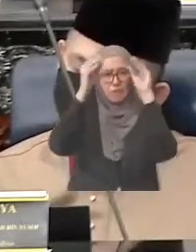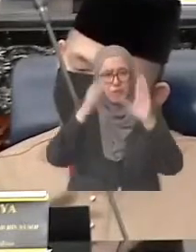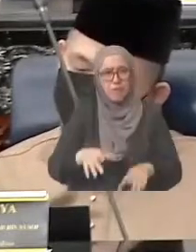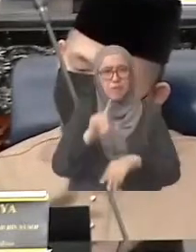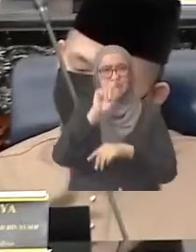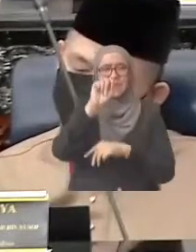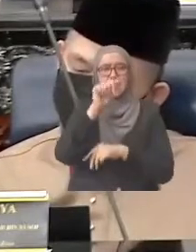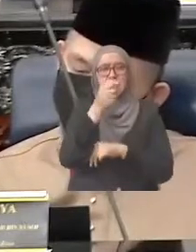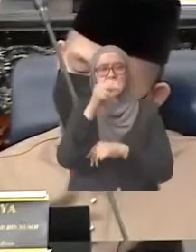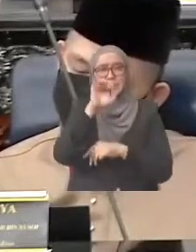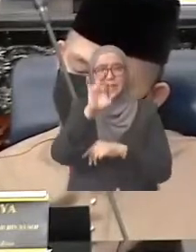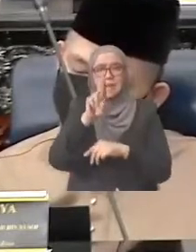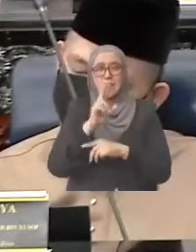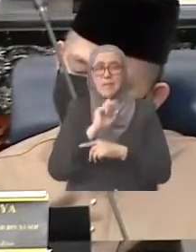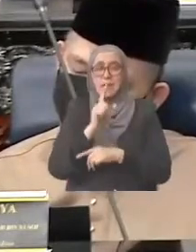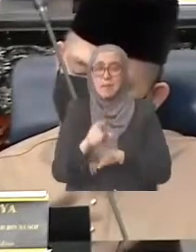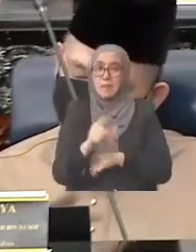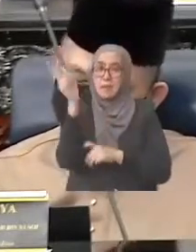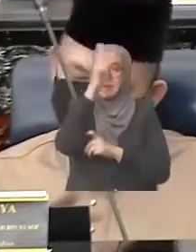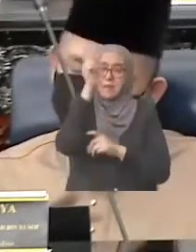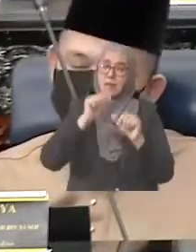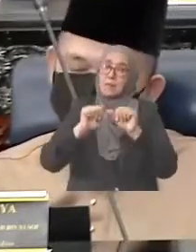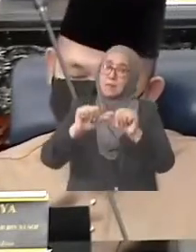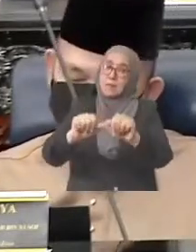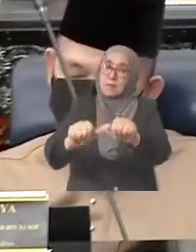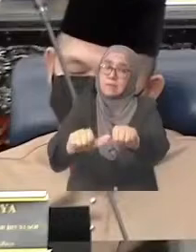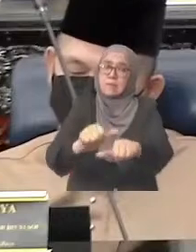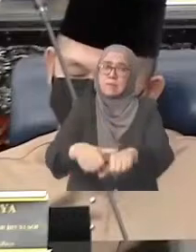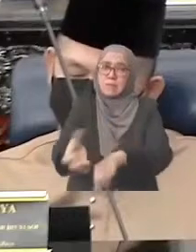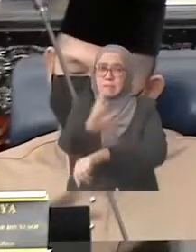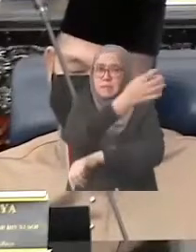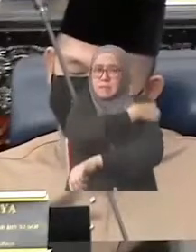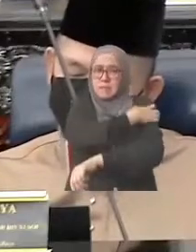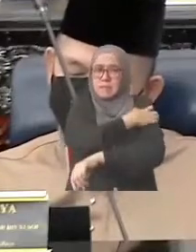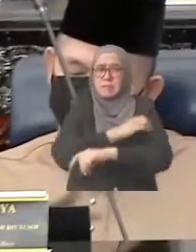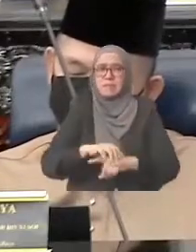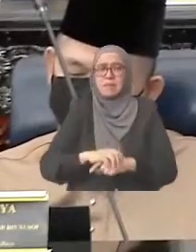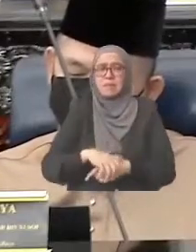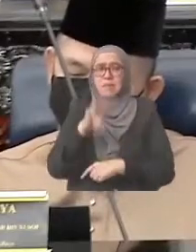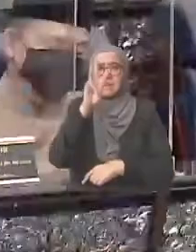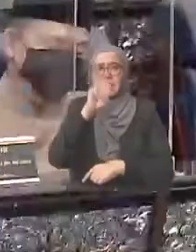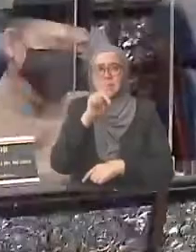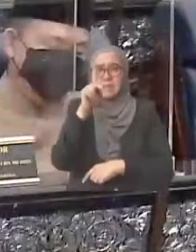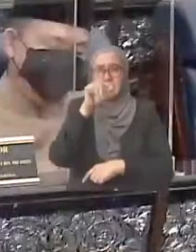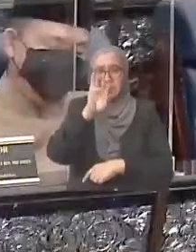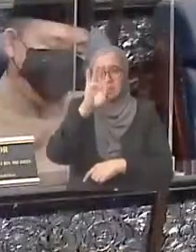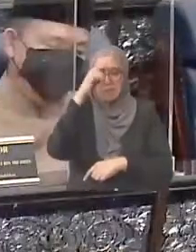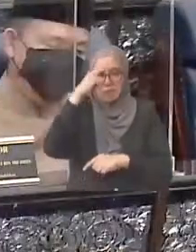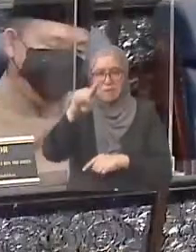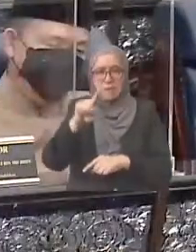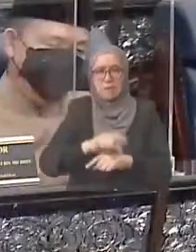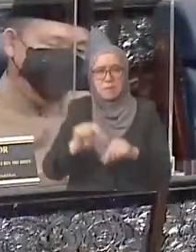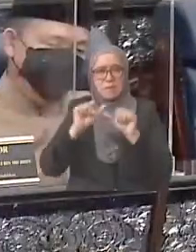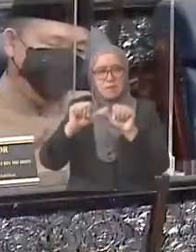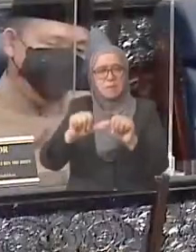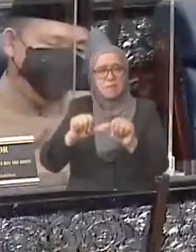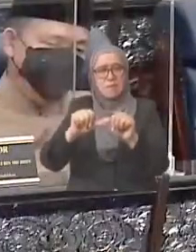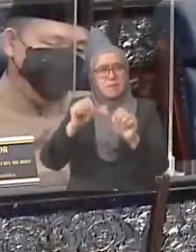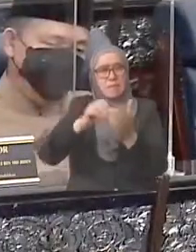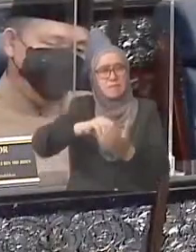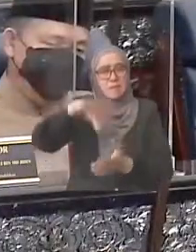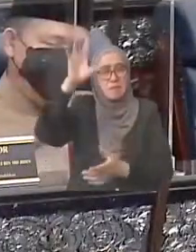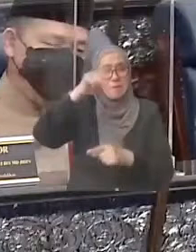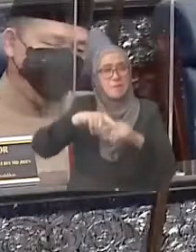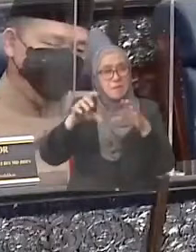Hai gajah nekat terus memperkasai wakaf sebagai instrumen Adrian sumule kekayaan bagi pembangunan ekonomi Ummah pagi melahirkan lebih